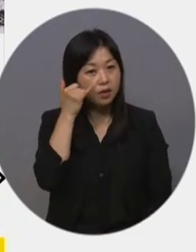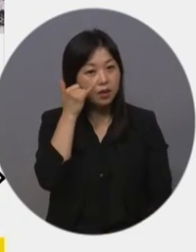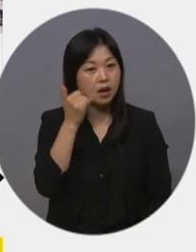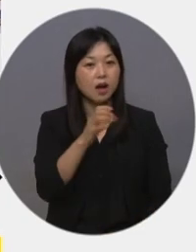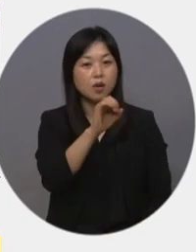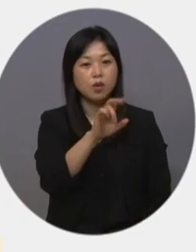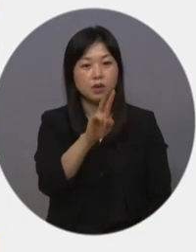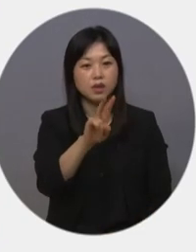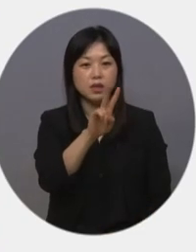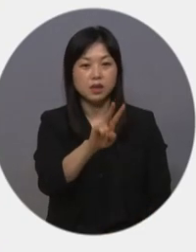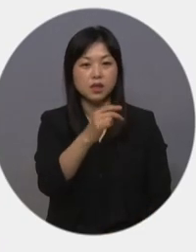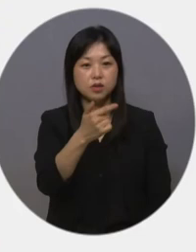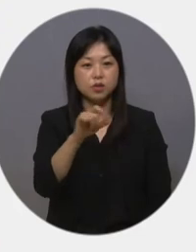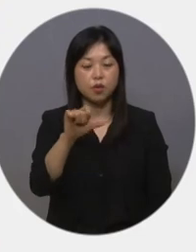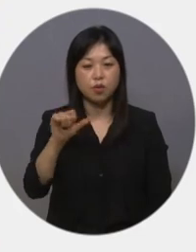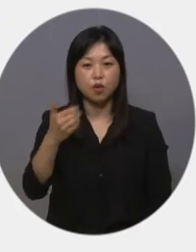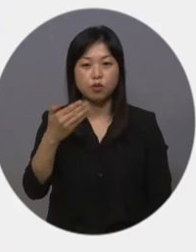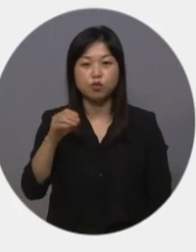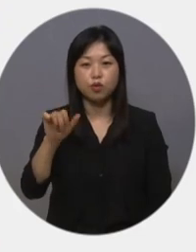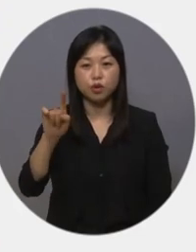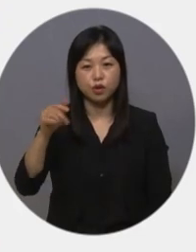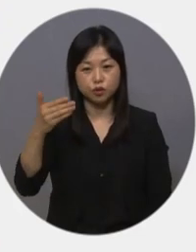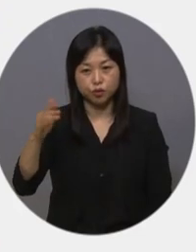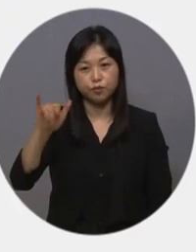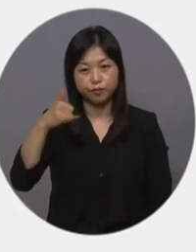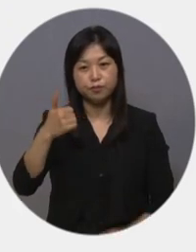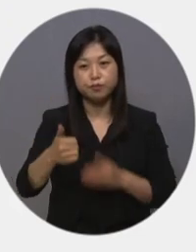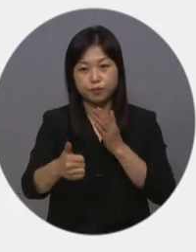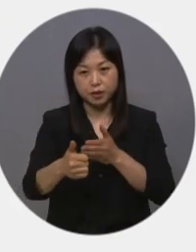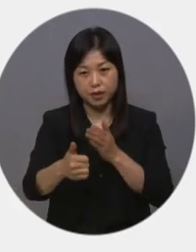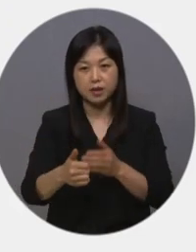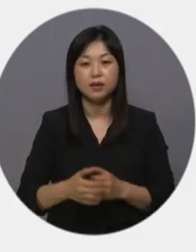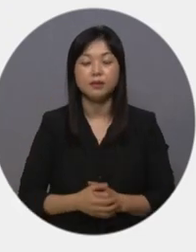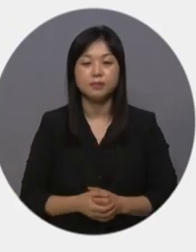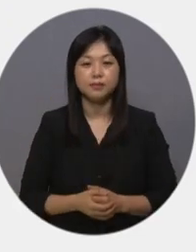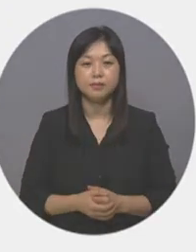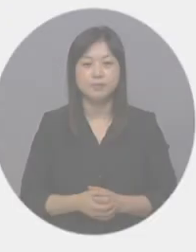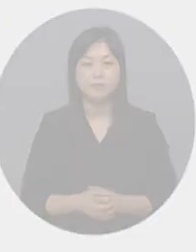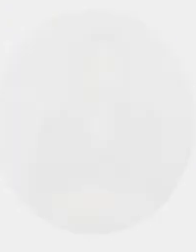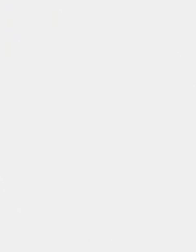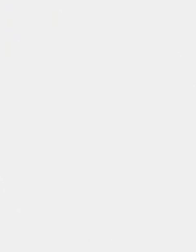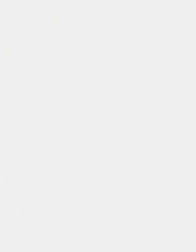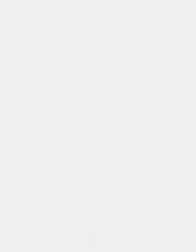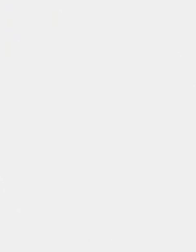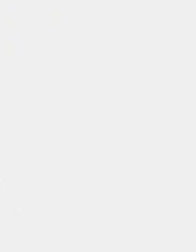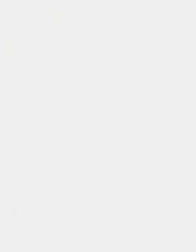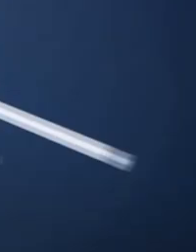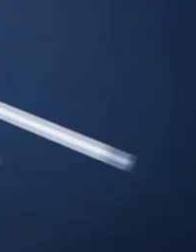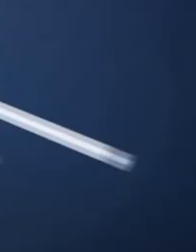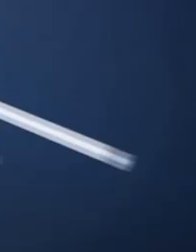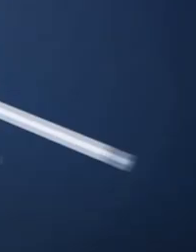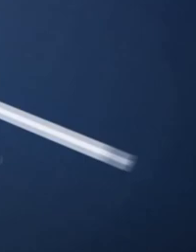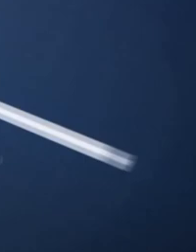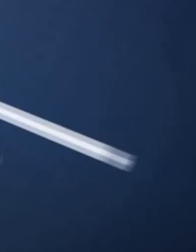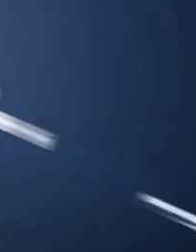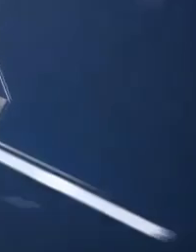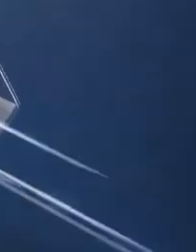전화번호 02-2655-9519로 많은 제보 바랍니다.